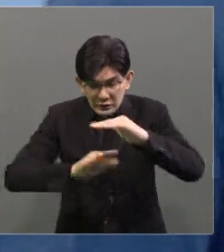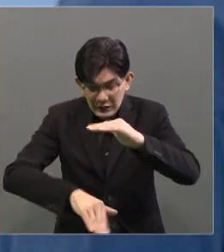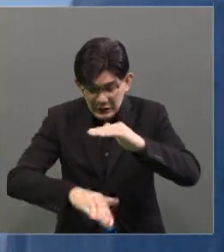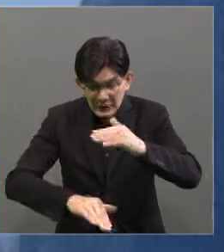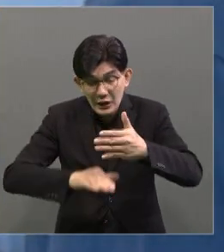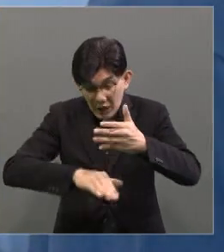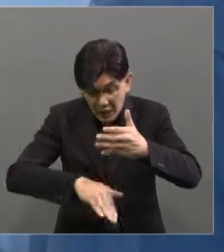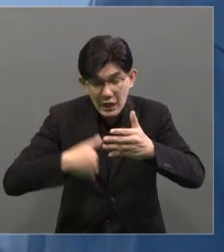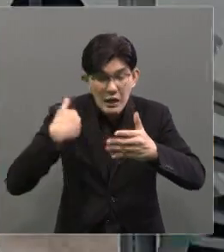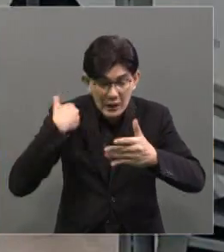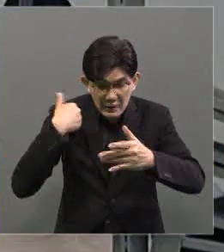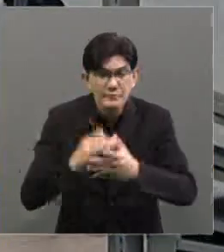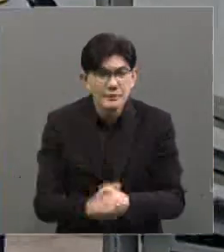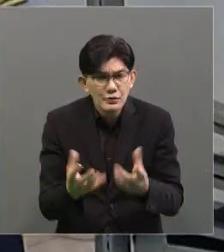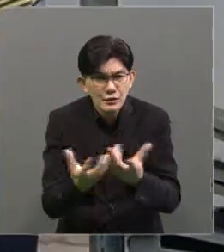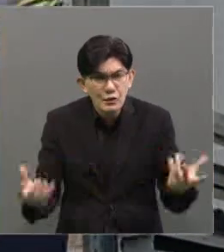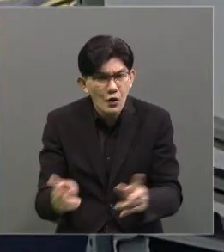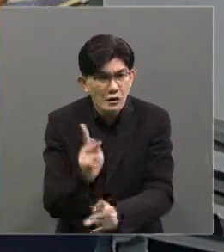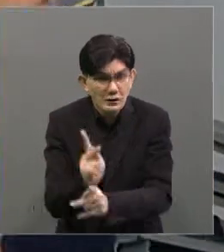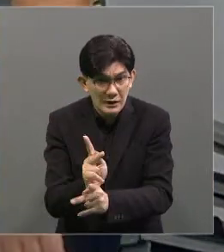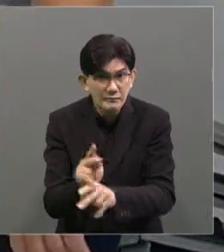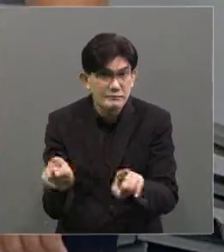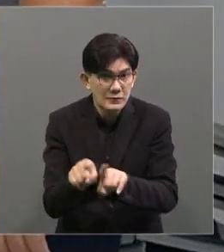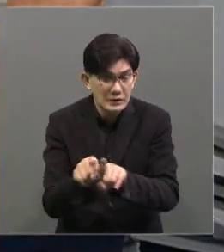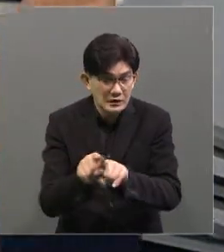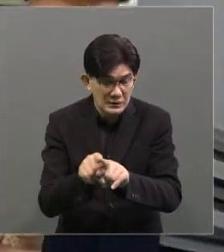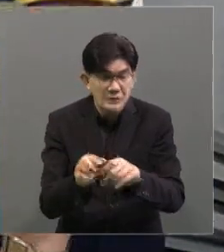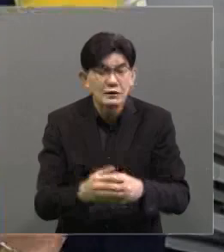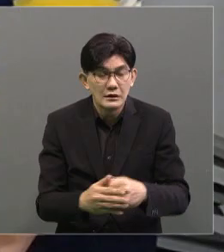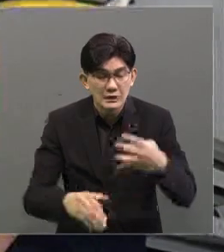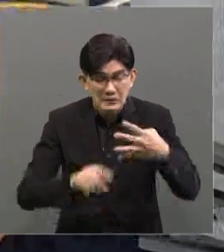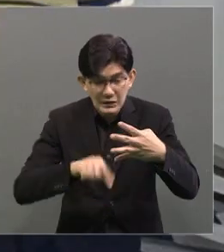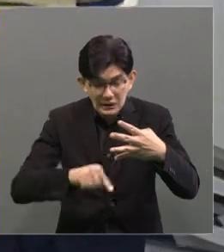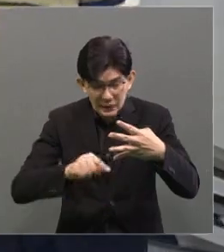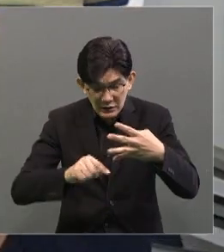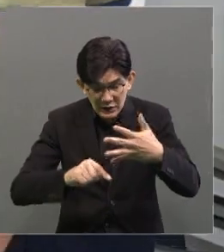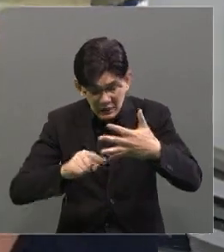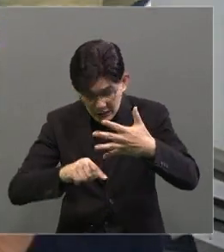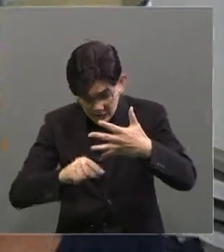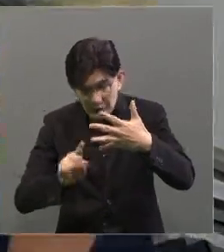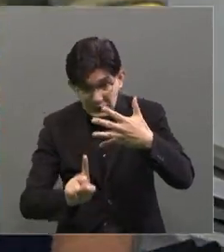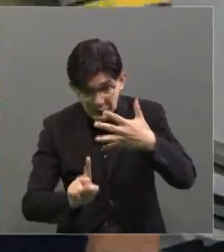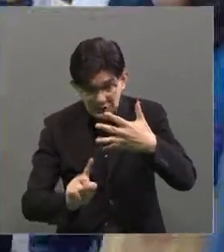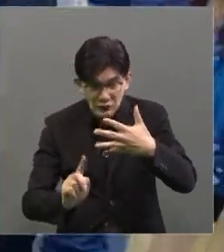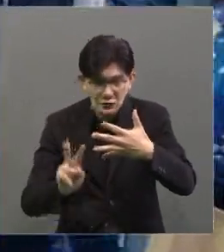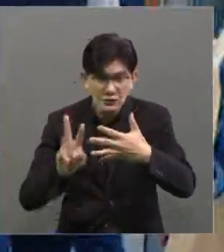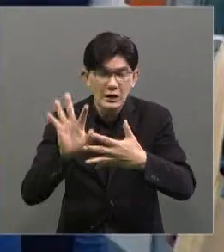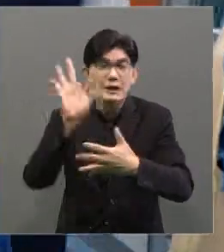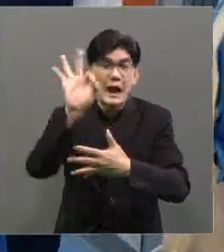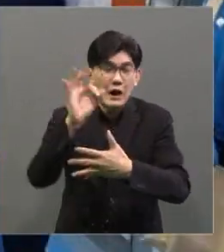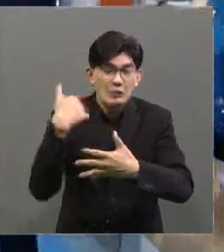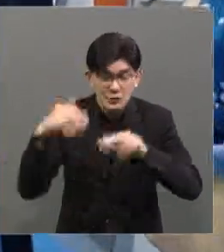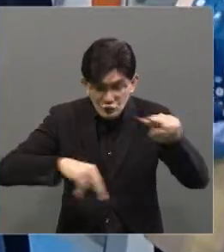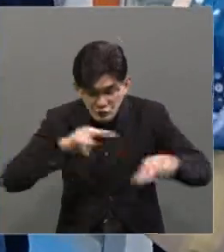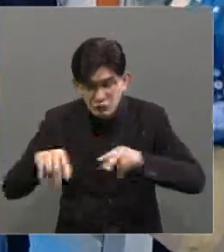นผู้ป่วยแล้วก็โครงสร้างอาคารด้านที่ตะวันตกตั้งแต่ชั้น1ถึงชั้น9รวมทั้งครับได้นำเครื่องมือตรวจวัดระดับความสั่น